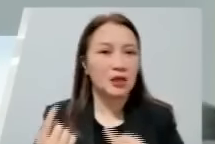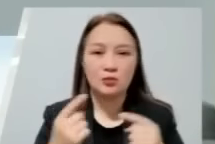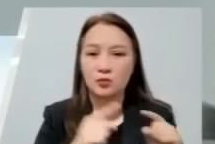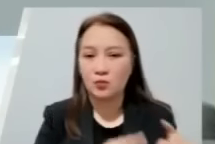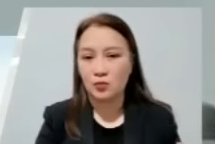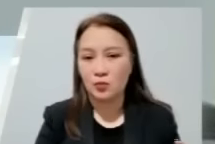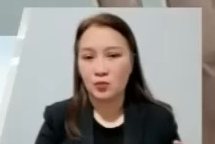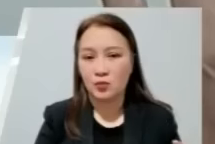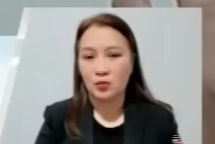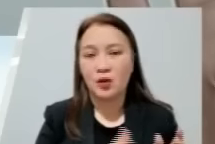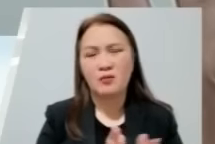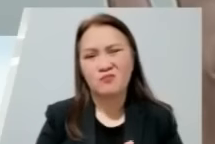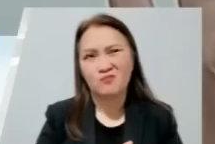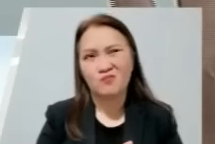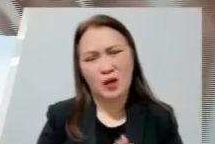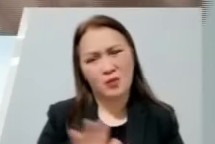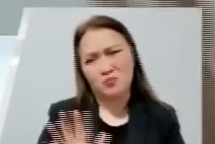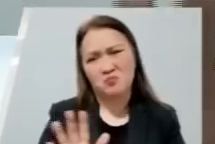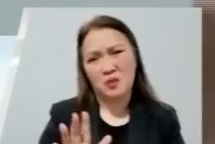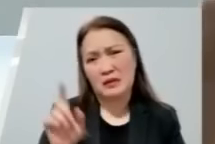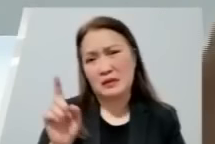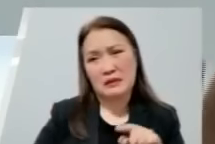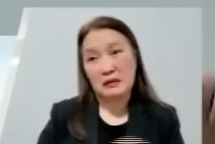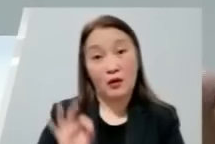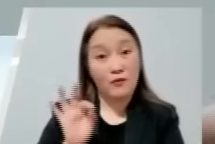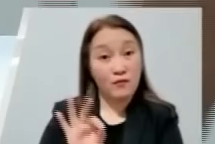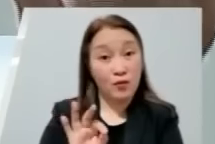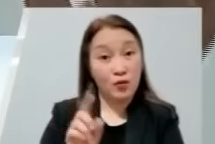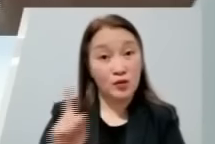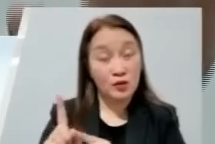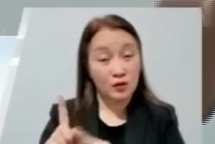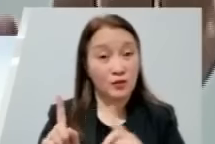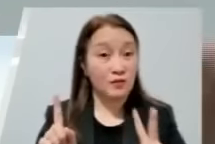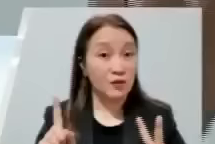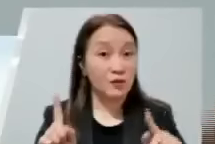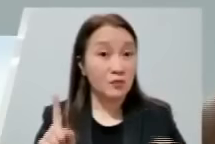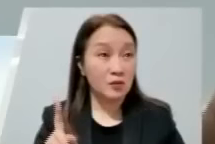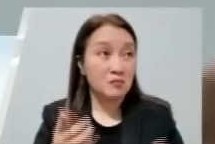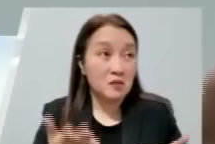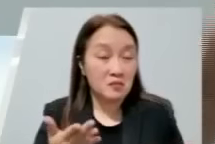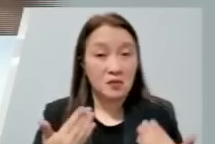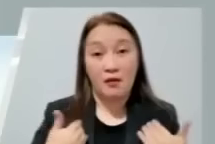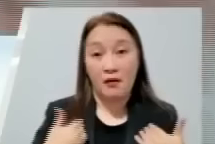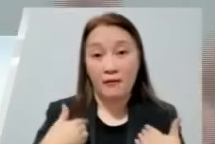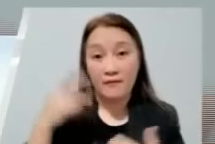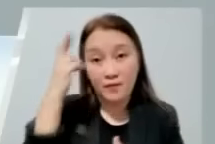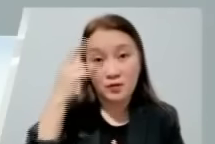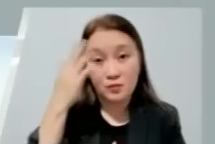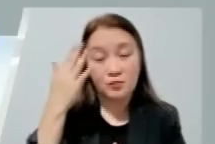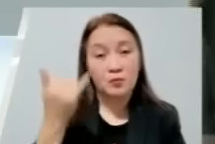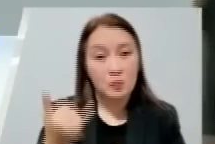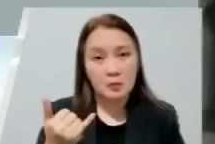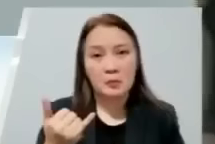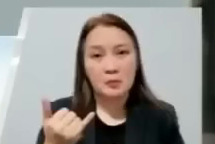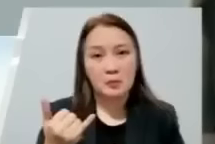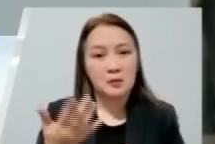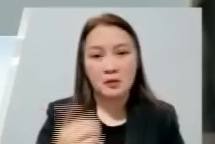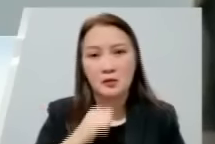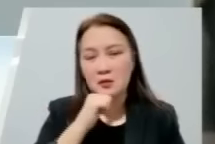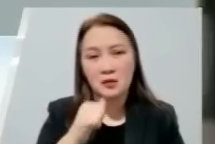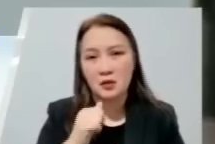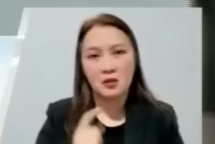we cannot force her. Baka naman may reason kung bakit hindi na naman makakarating. Depende po sa reason. Dumating